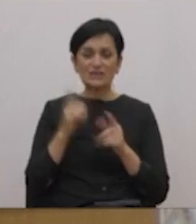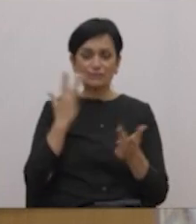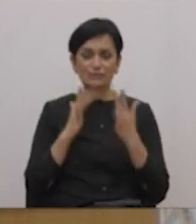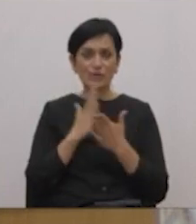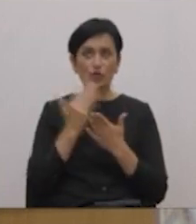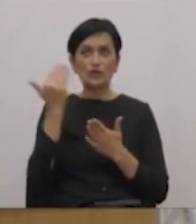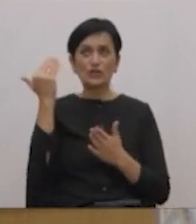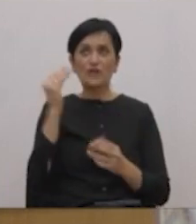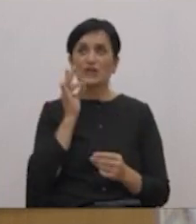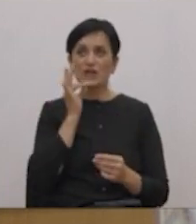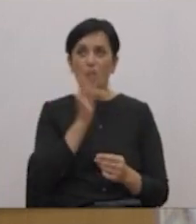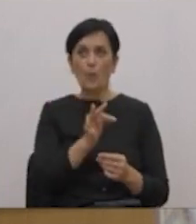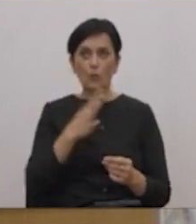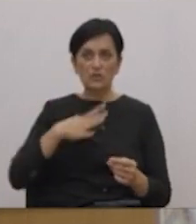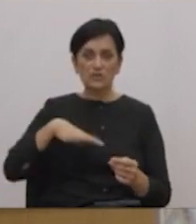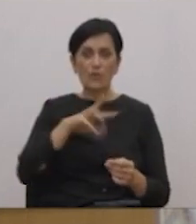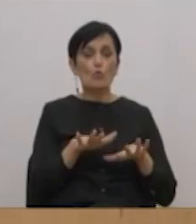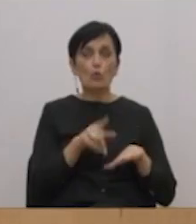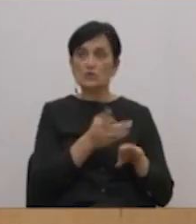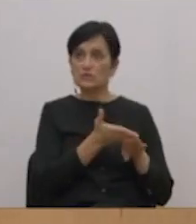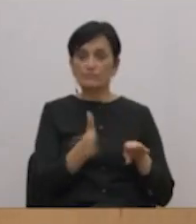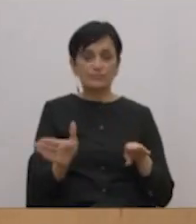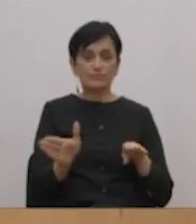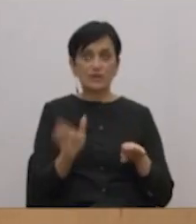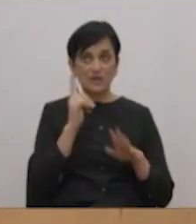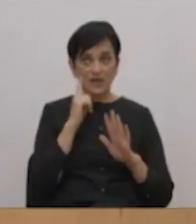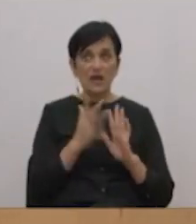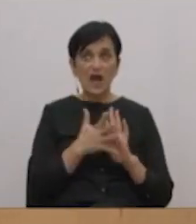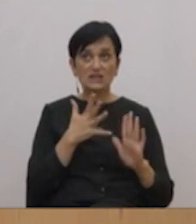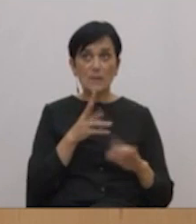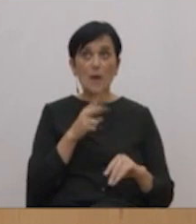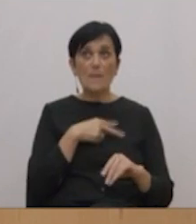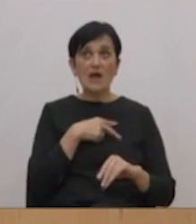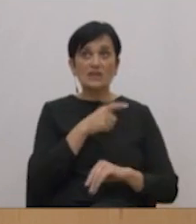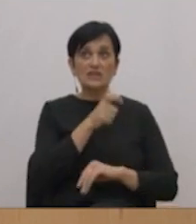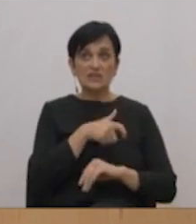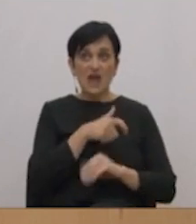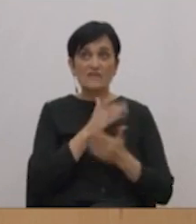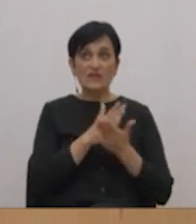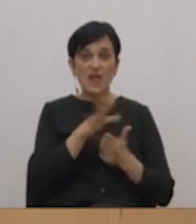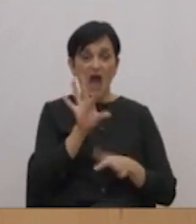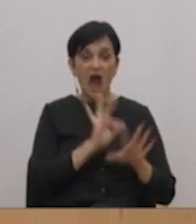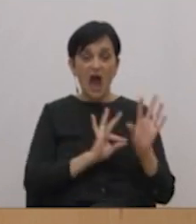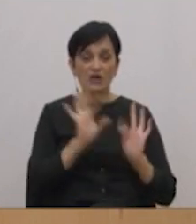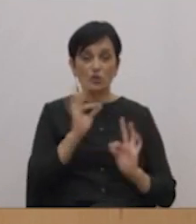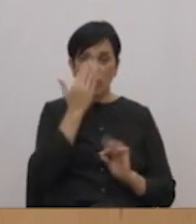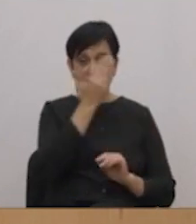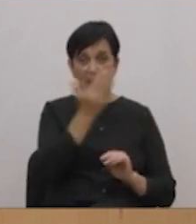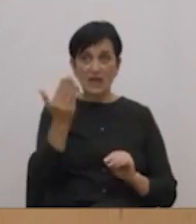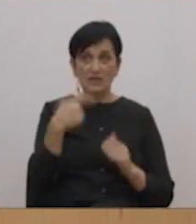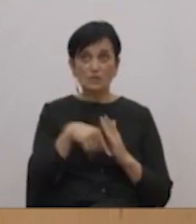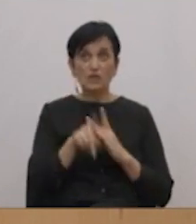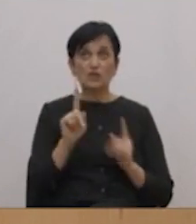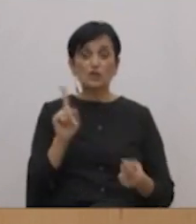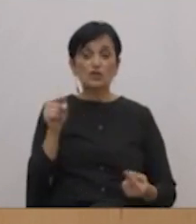თქვენს გამოხმაურებას, როგორც საქართველოს პარლამენტის თავმჯდომარე. გასაგებია, რომ პარლამენტის წევრები არიან არჩეული ხალხის მიერ და